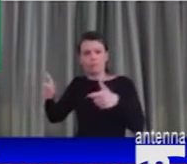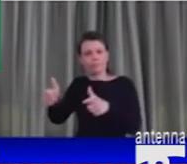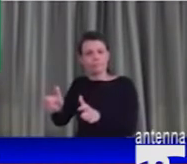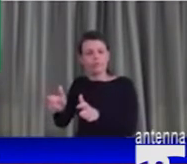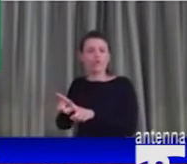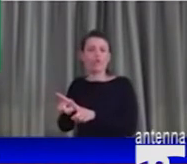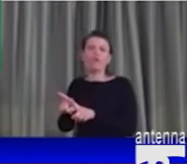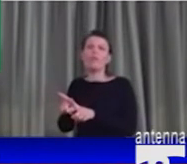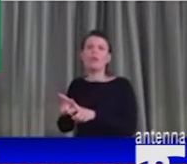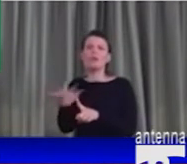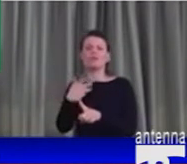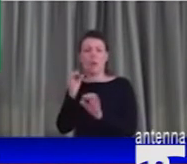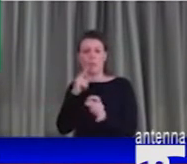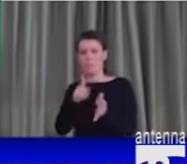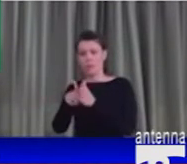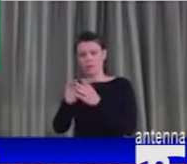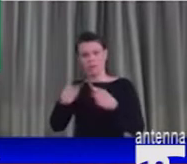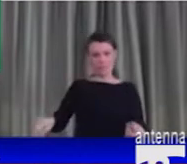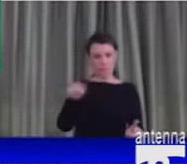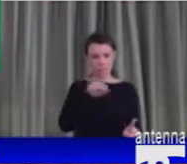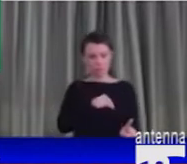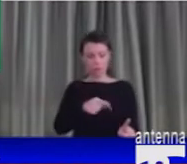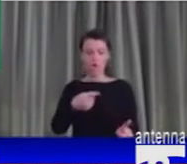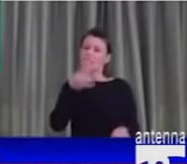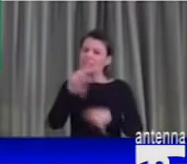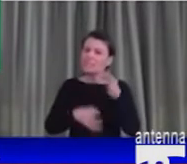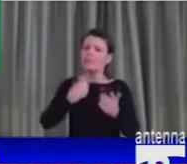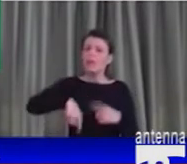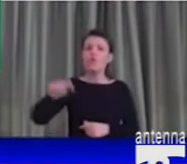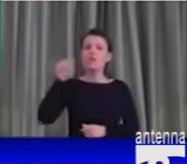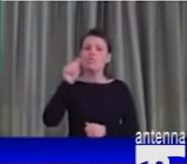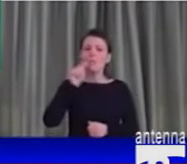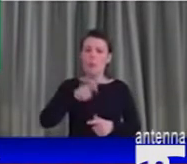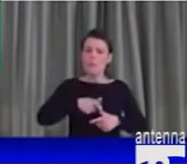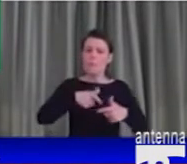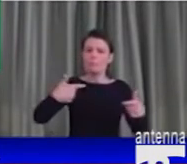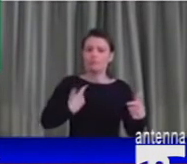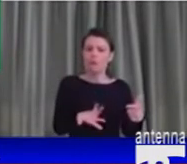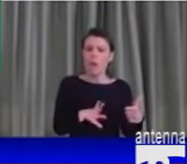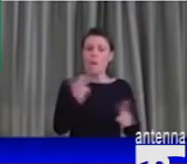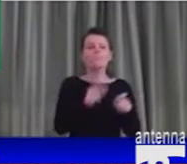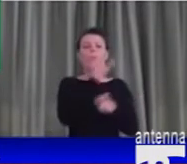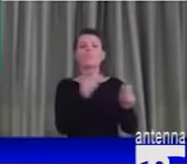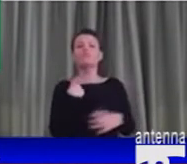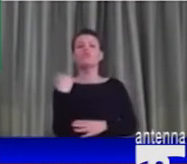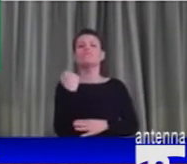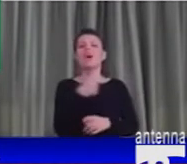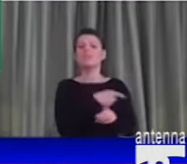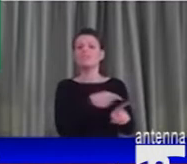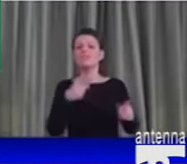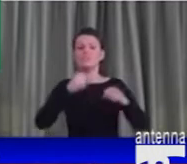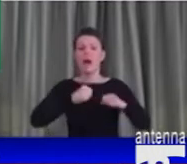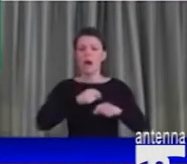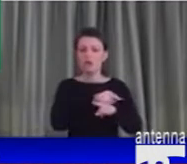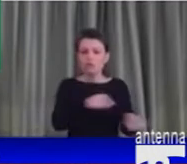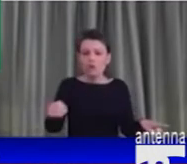sono persone, stiamo tamponando molto anche, stiamo tamponando il personale sanitario delle nostre